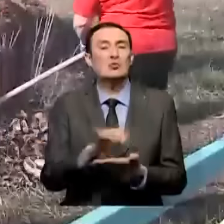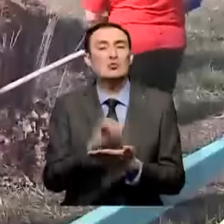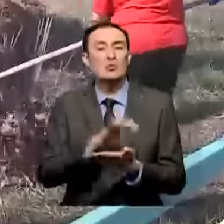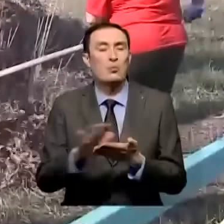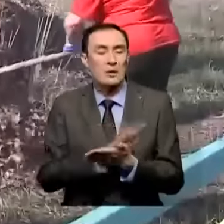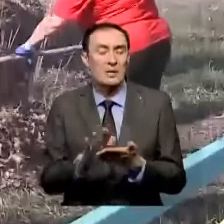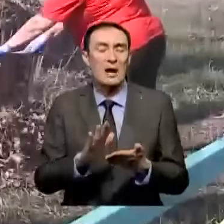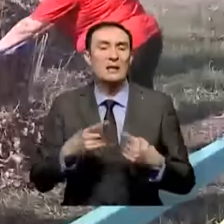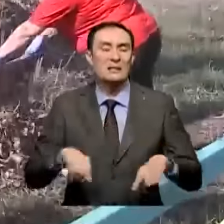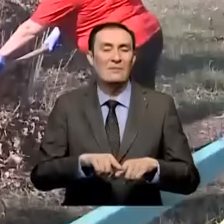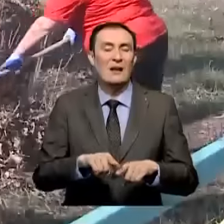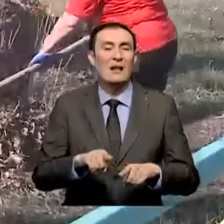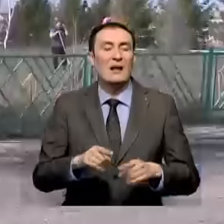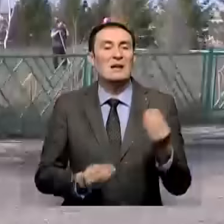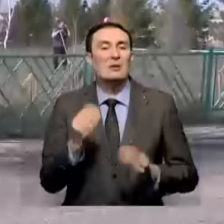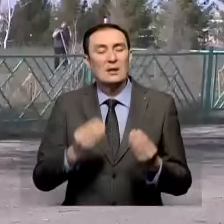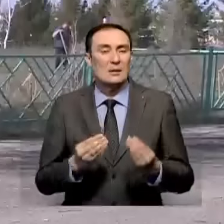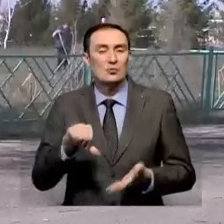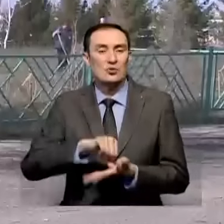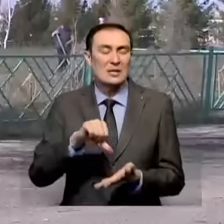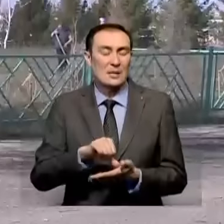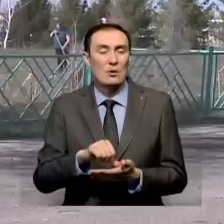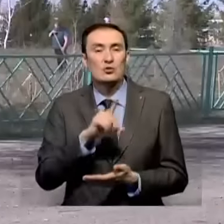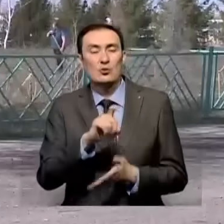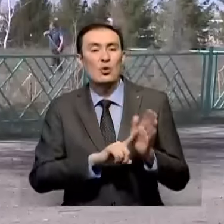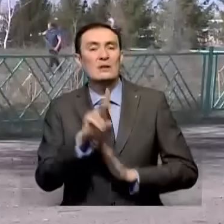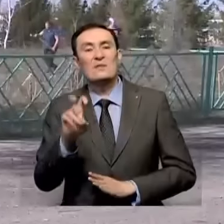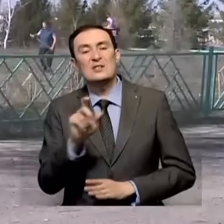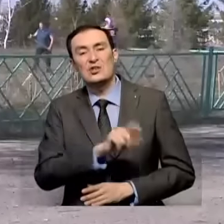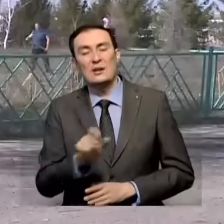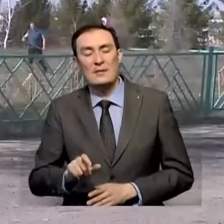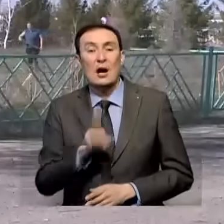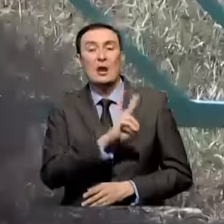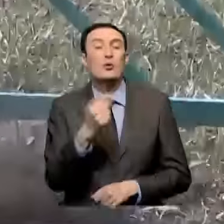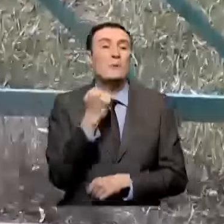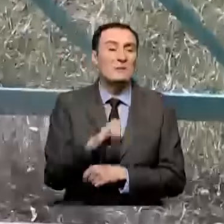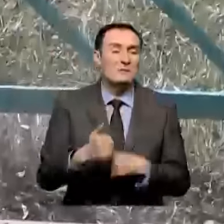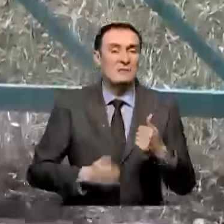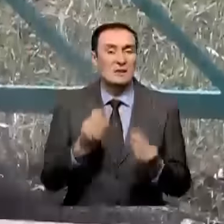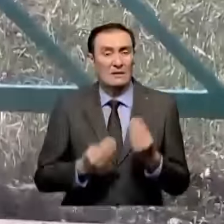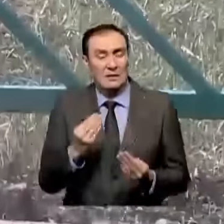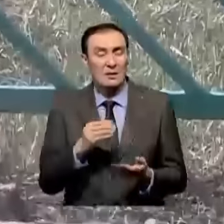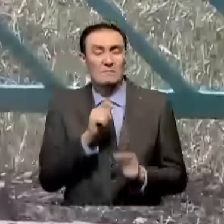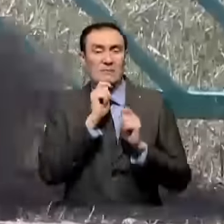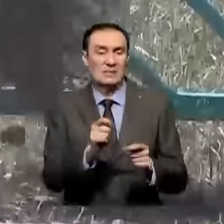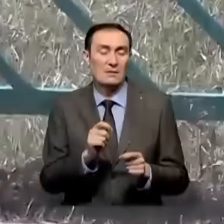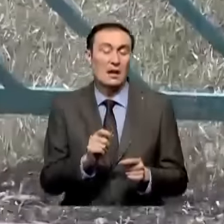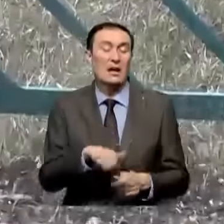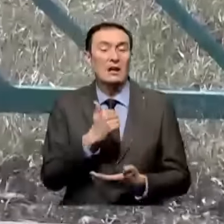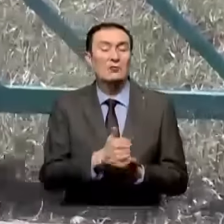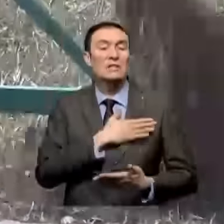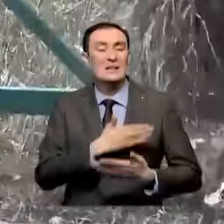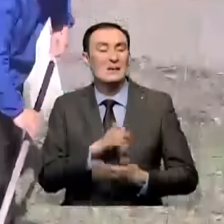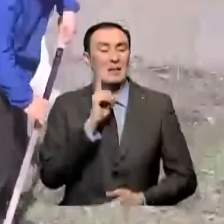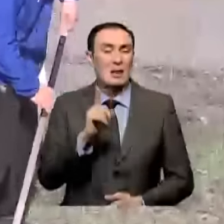а организовать эко-квесты с участием от 100 до 200 человек, с победителями и призовым фондом. Главное, что